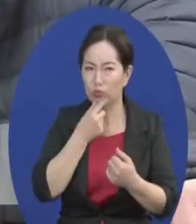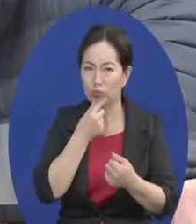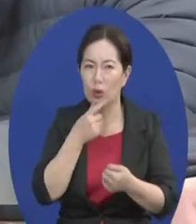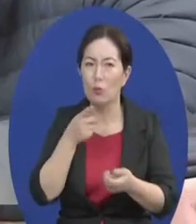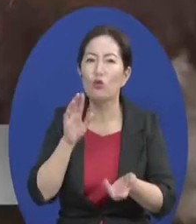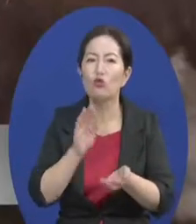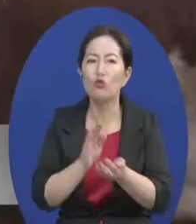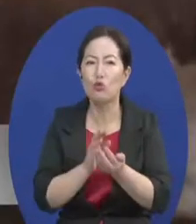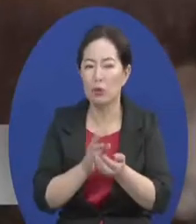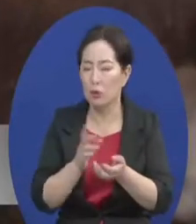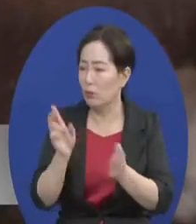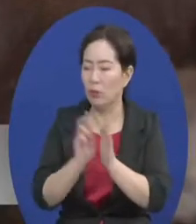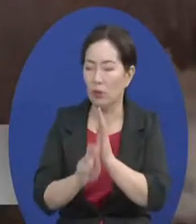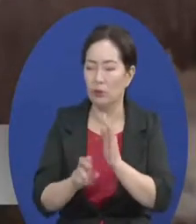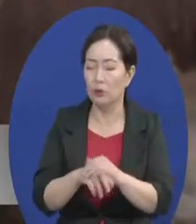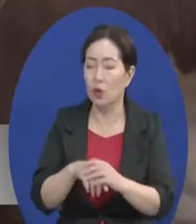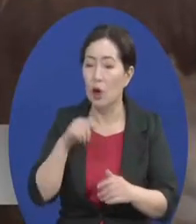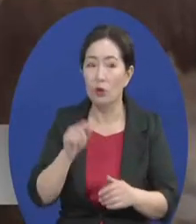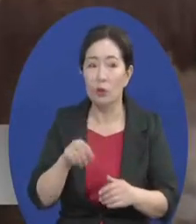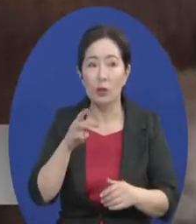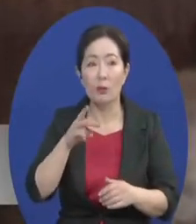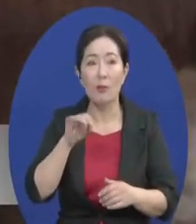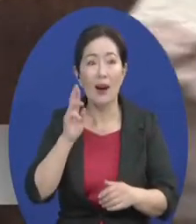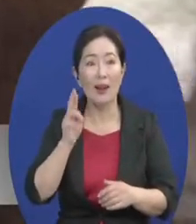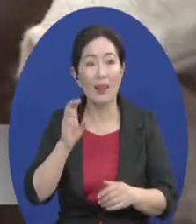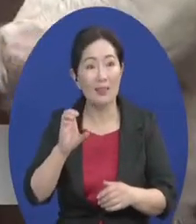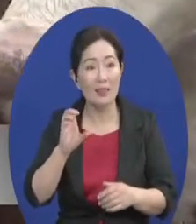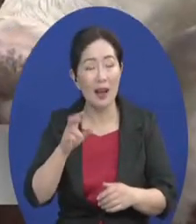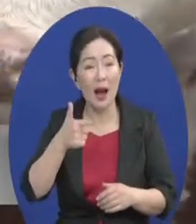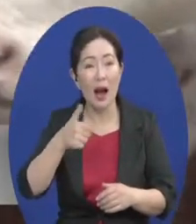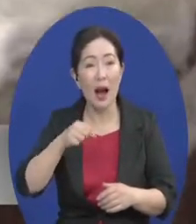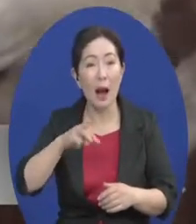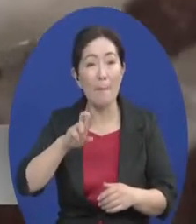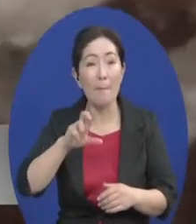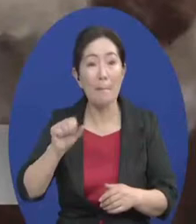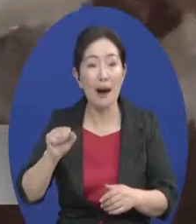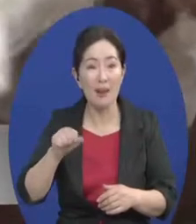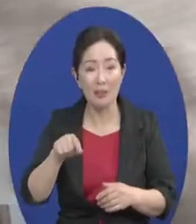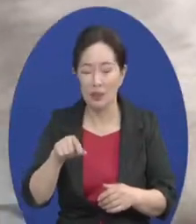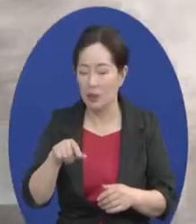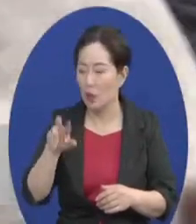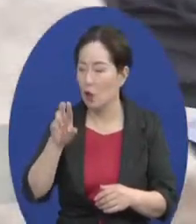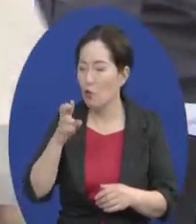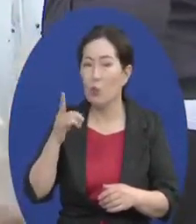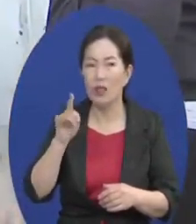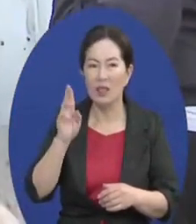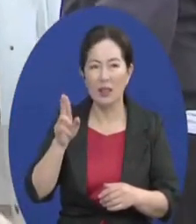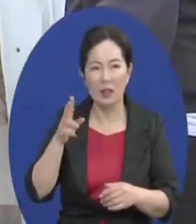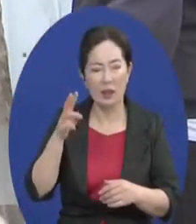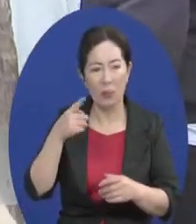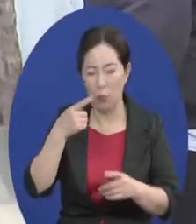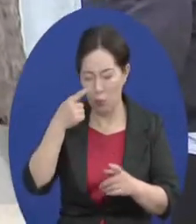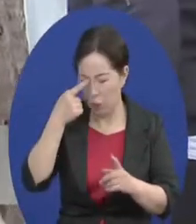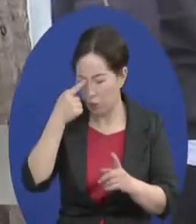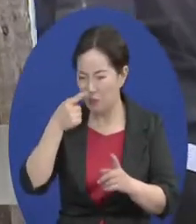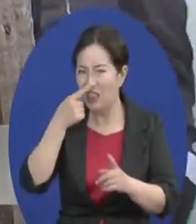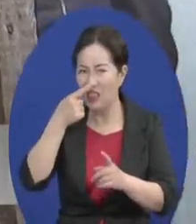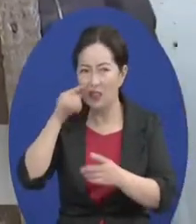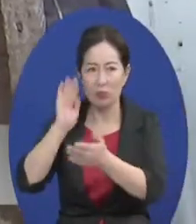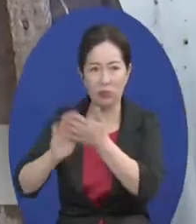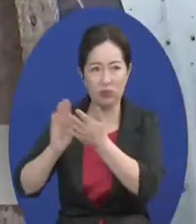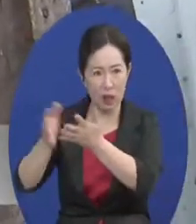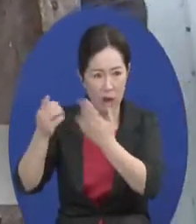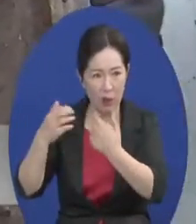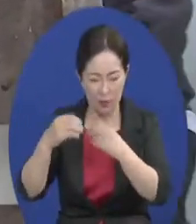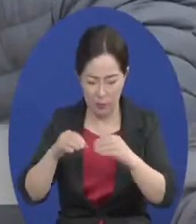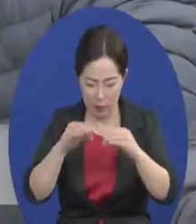Тооны хувьд боломжгүй. Өнөөдөр Максин Гамбагийн Бургер Кинг ресторан хятадаас мах авч байгаа шүү. Та боддоо.